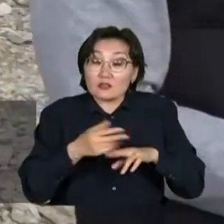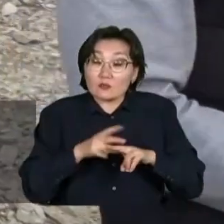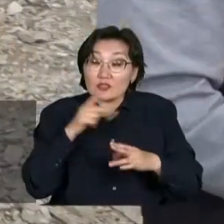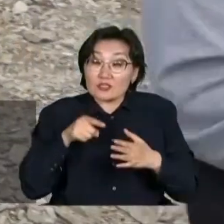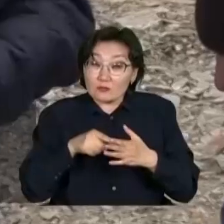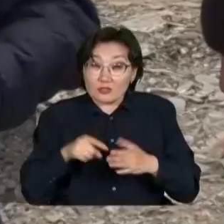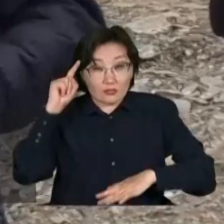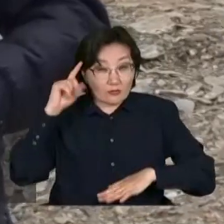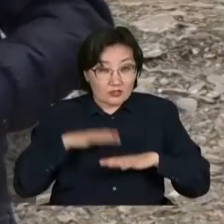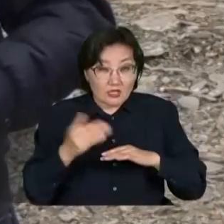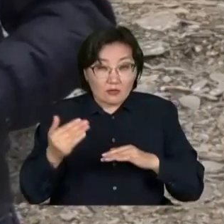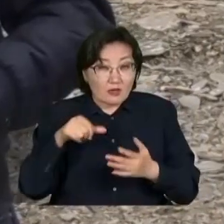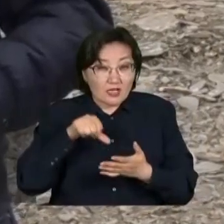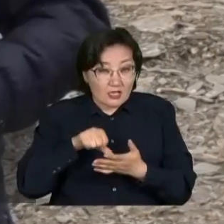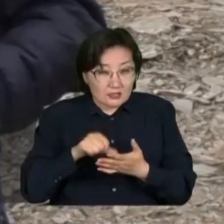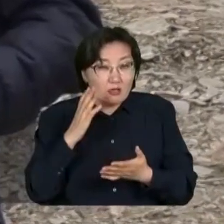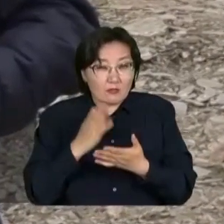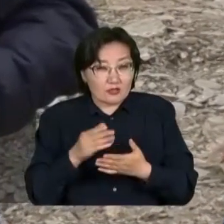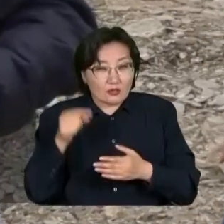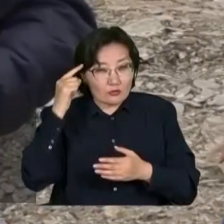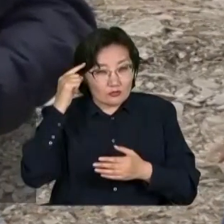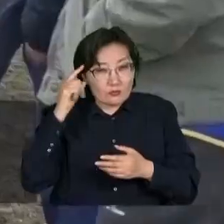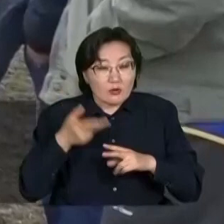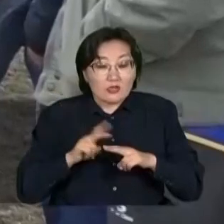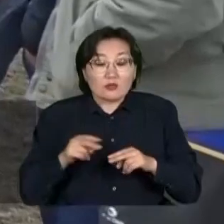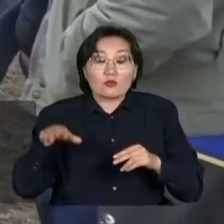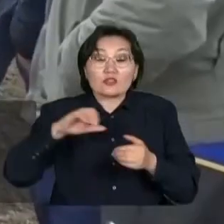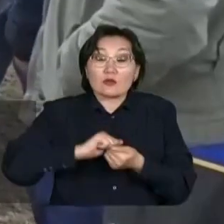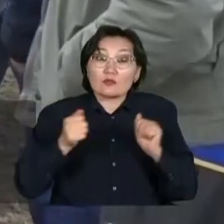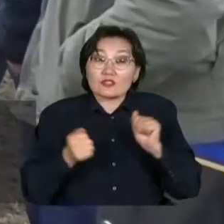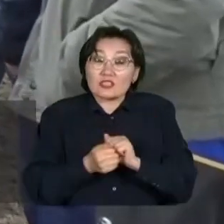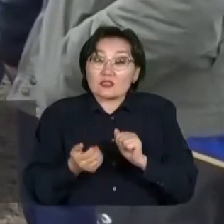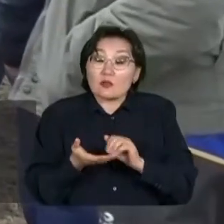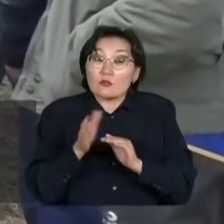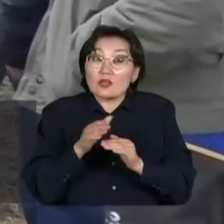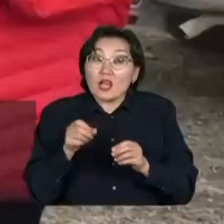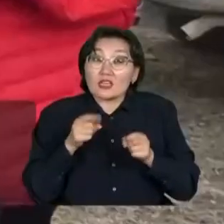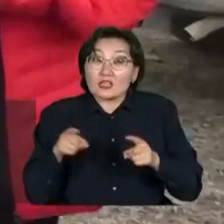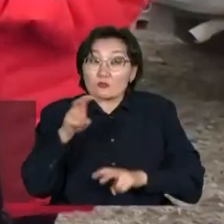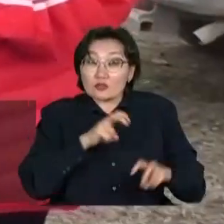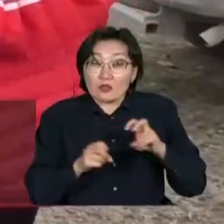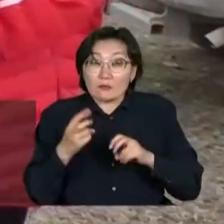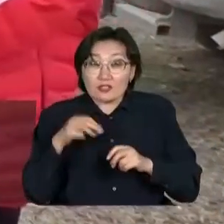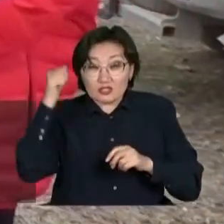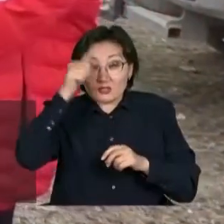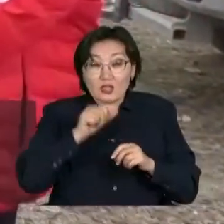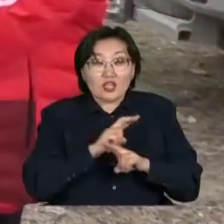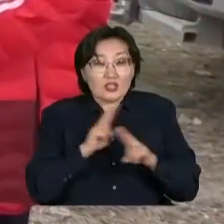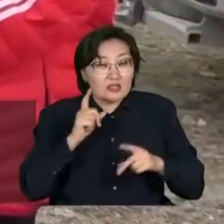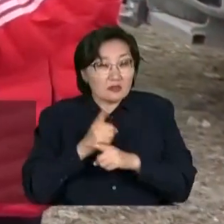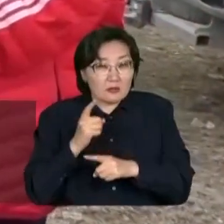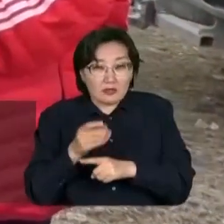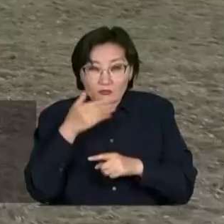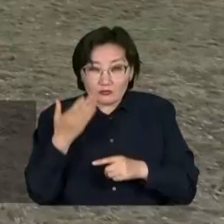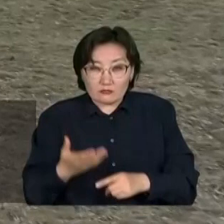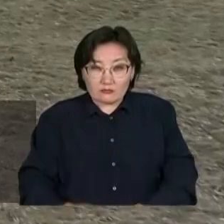мәселеге тіпті әкімдіктің қатысы бар ма деп күдіктенеді. Өйткені тау тасты қопарып қазба іздегендерге бірнеше жылдан бері еш тосқауыл